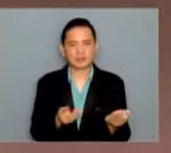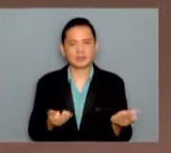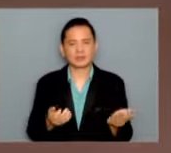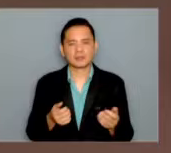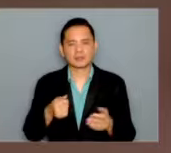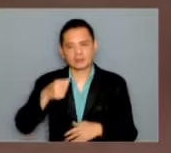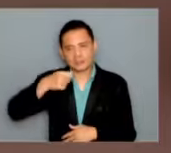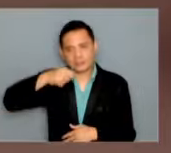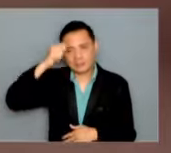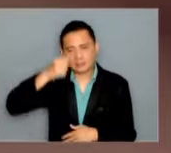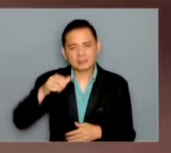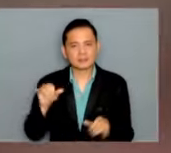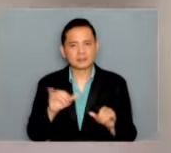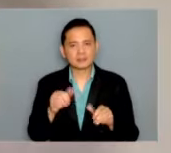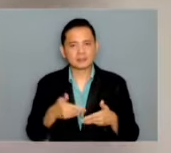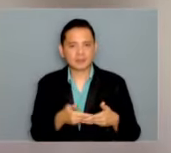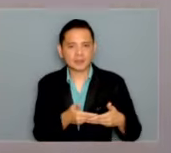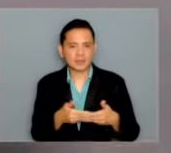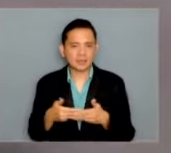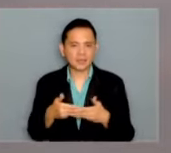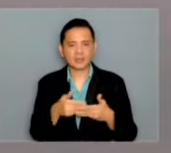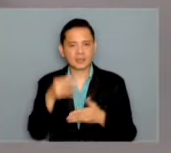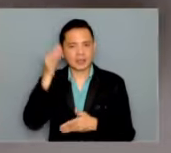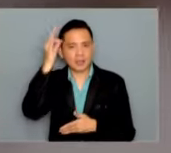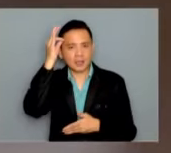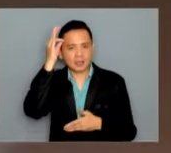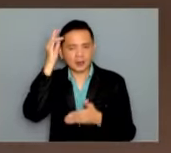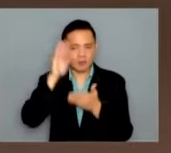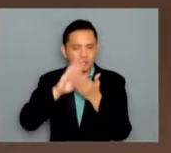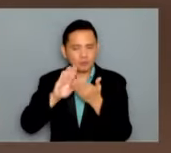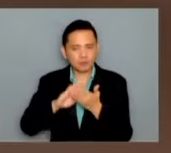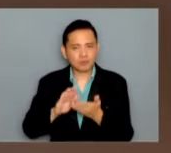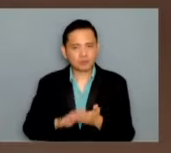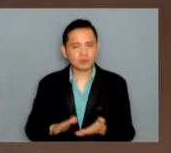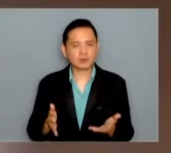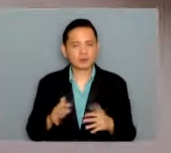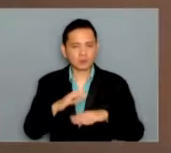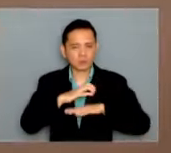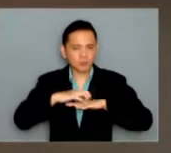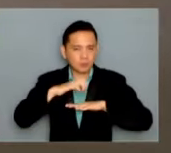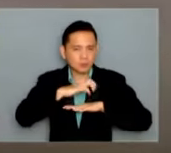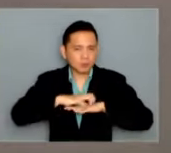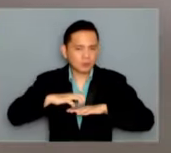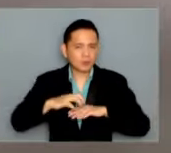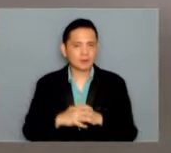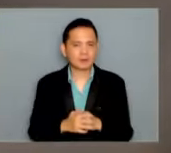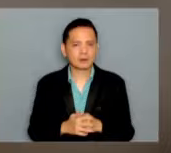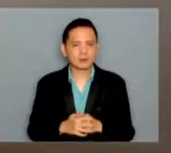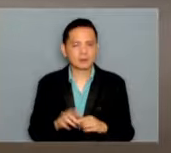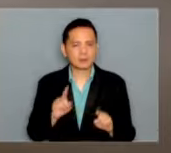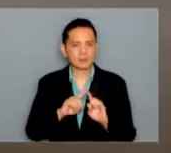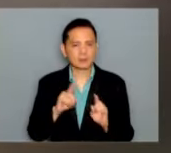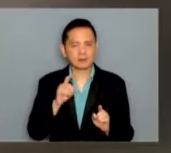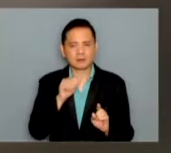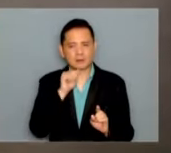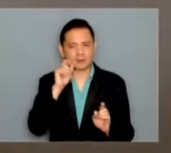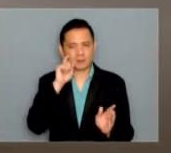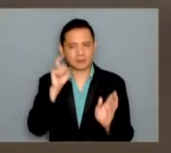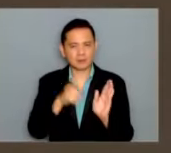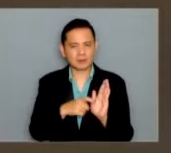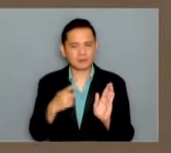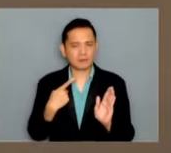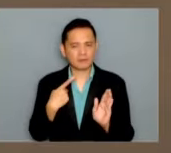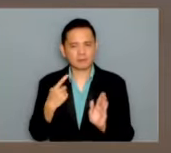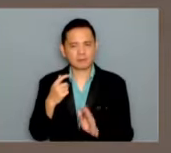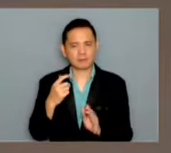hinehele, naayusan ko ng buhok. Hindi ko napansin na yun pala meron na palang kakaiba sa katawan niya. Hindi ko